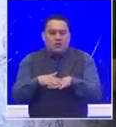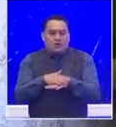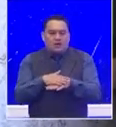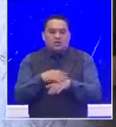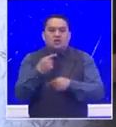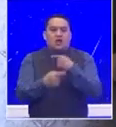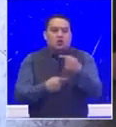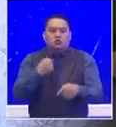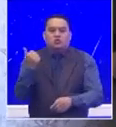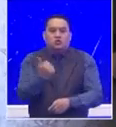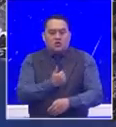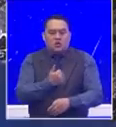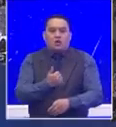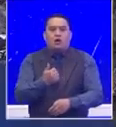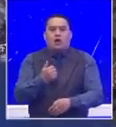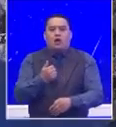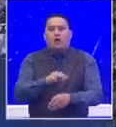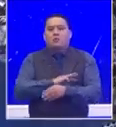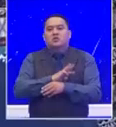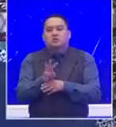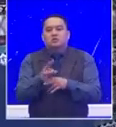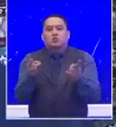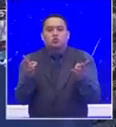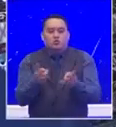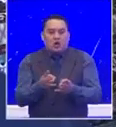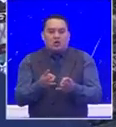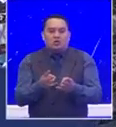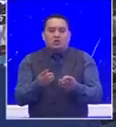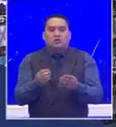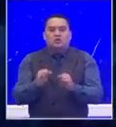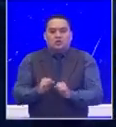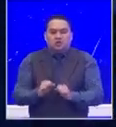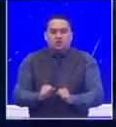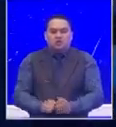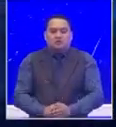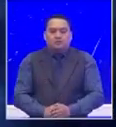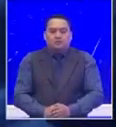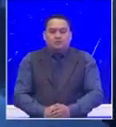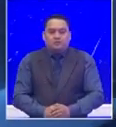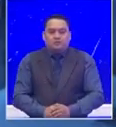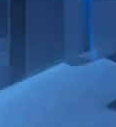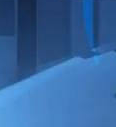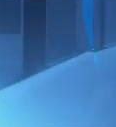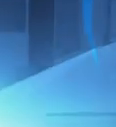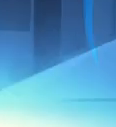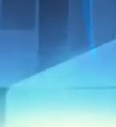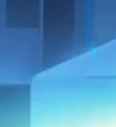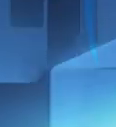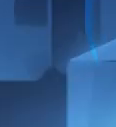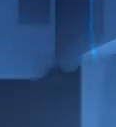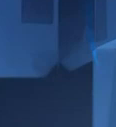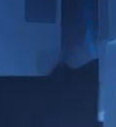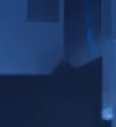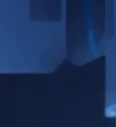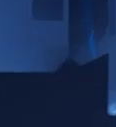Уже на следующей неделе добровольцы намерены обеспечить нуждающихся средствами защиты. Ануар Амангельдинов, Асет Дюсенбек,